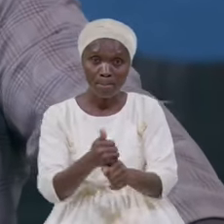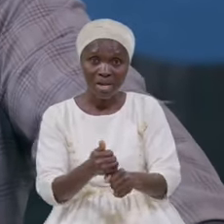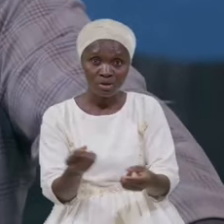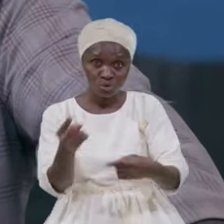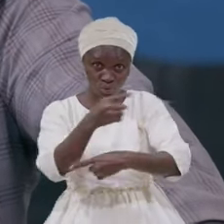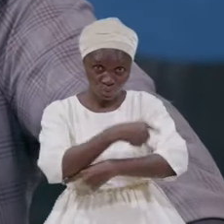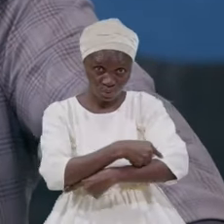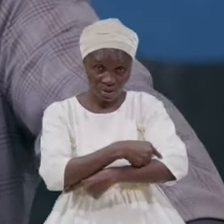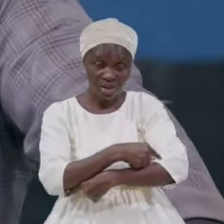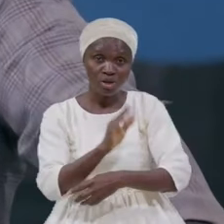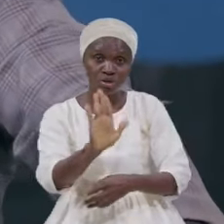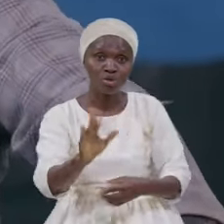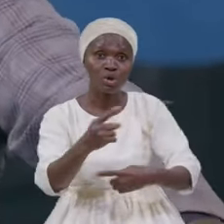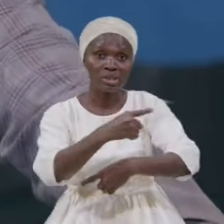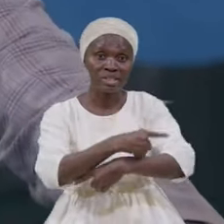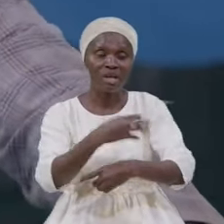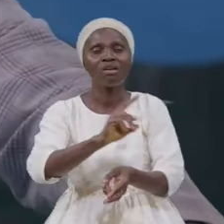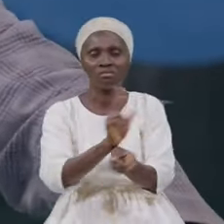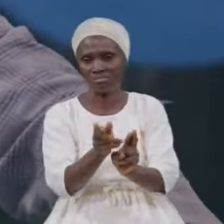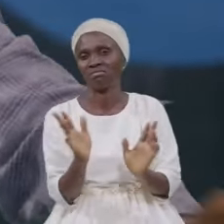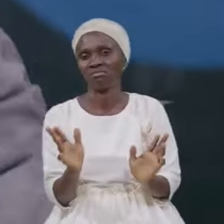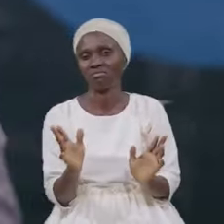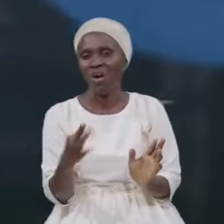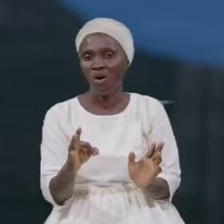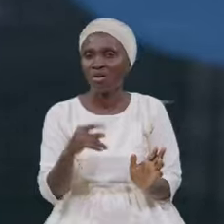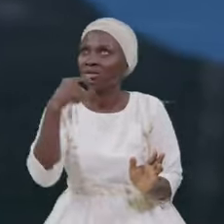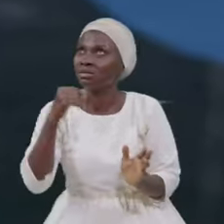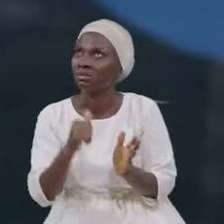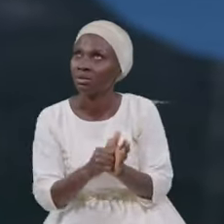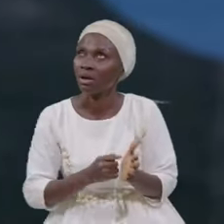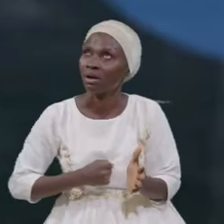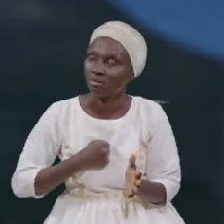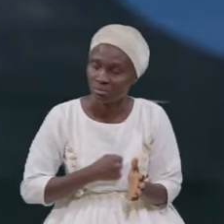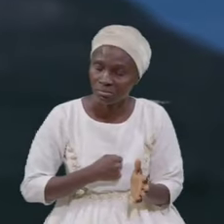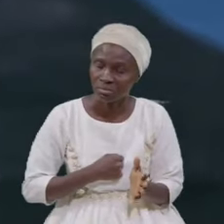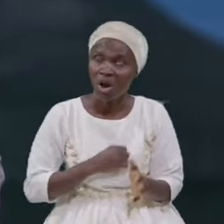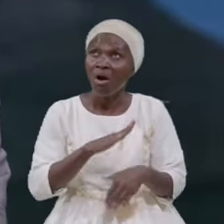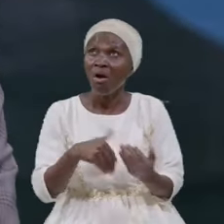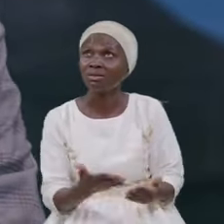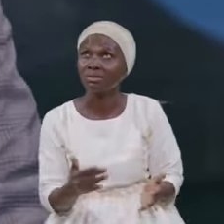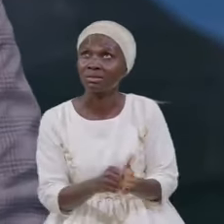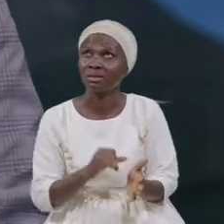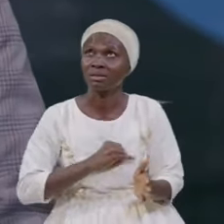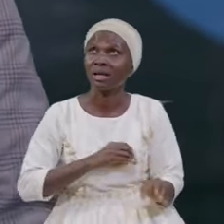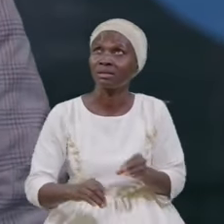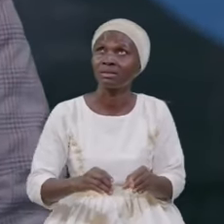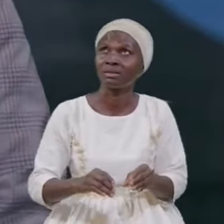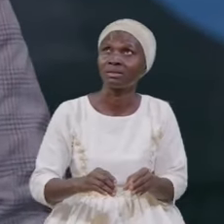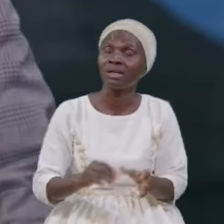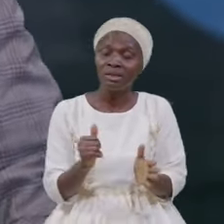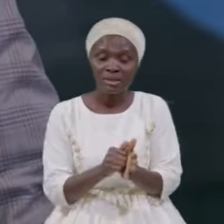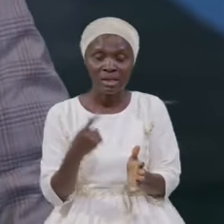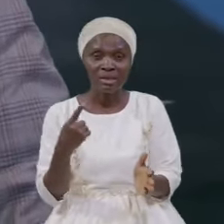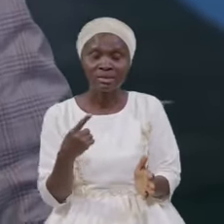diras, je suis désolé pour toutes ces choses que j'ai faites. que le policier dans mon